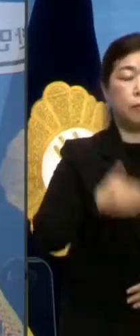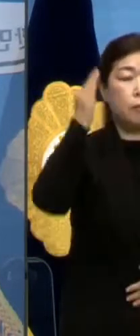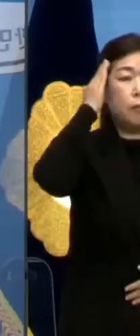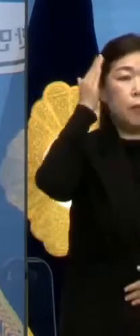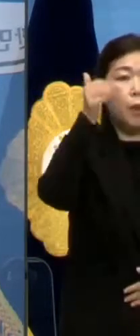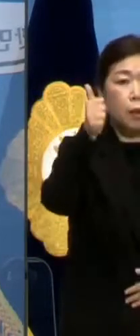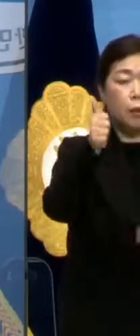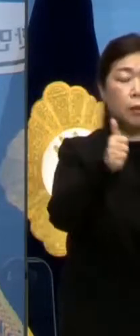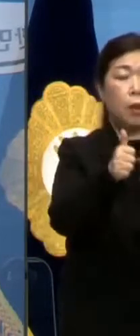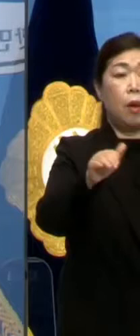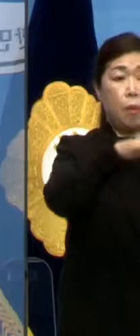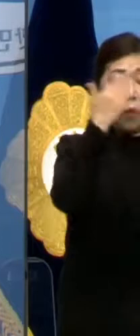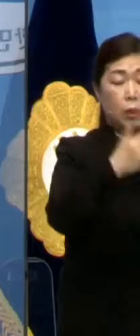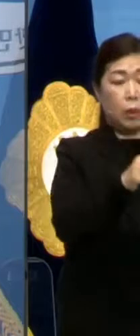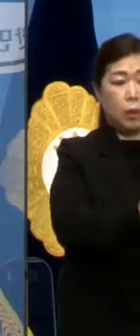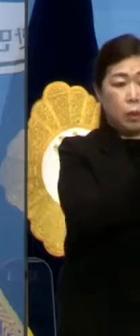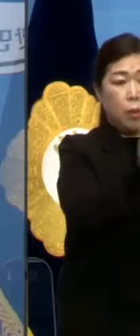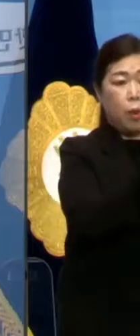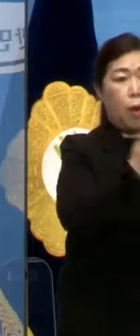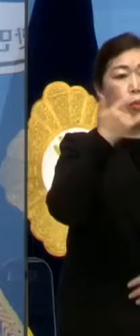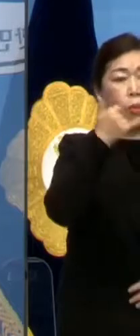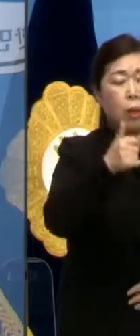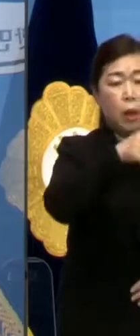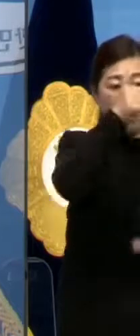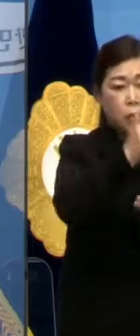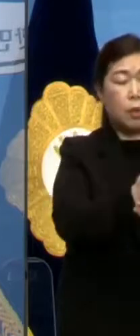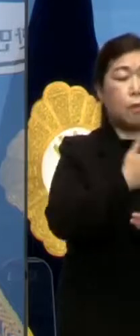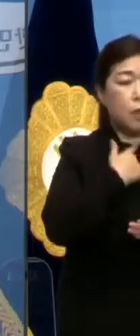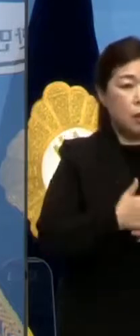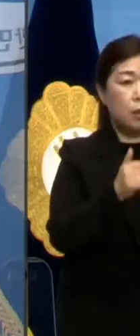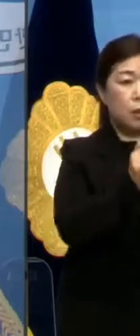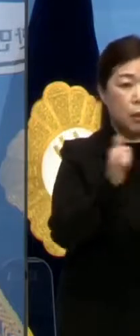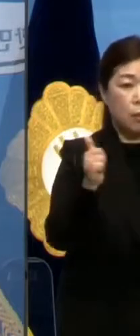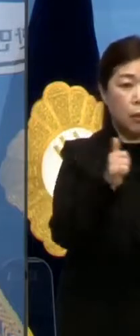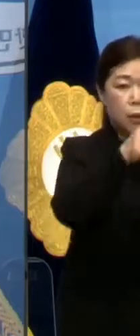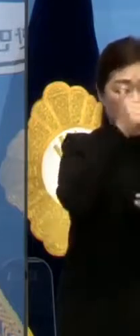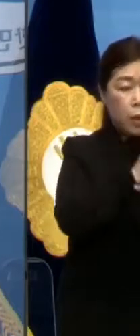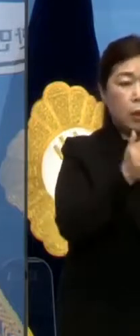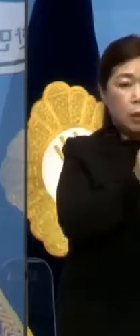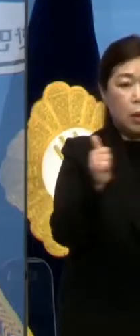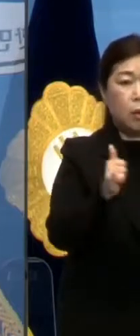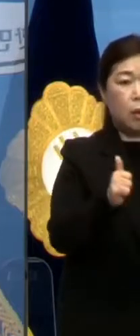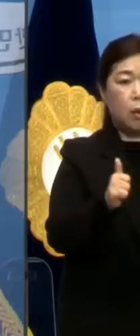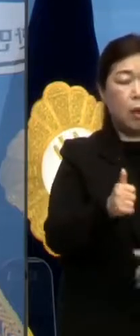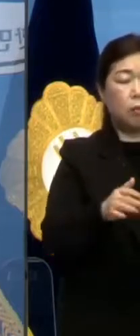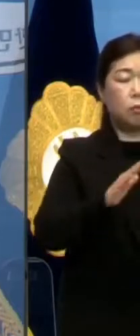대통령께서는 모든 입양 부모가 범죄인이라는 무서운 편견을 가지신 것 같습니다.